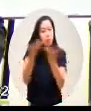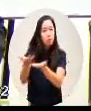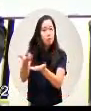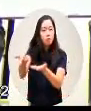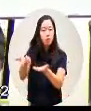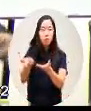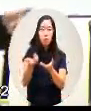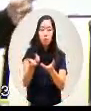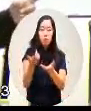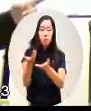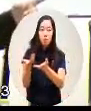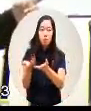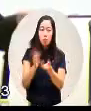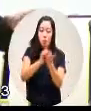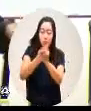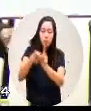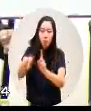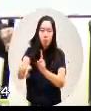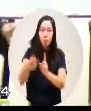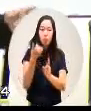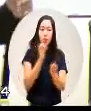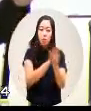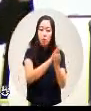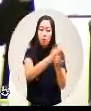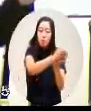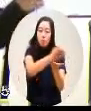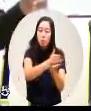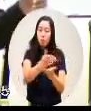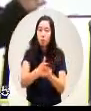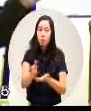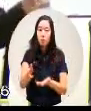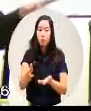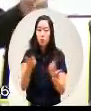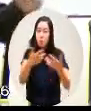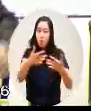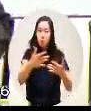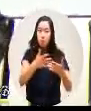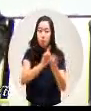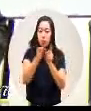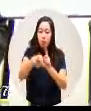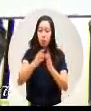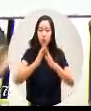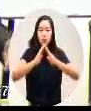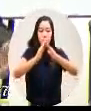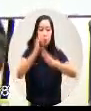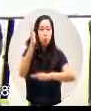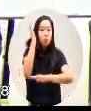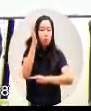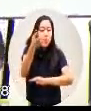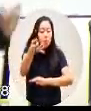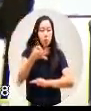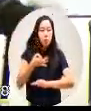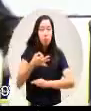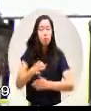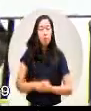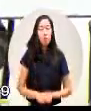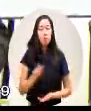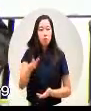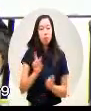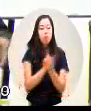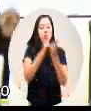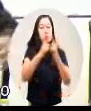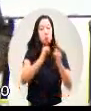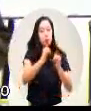容积移转，啊，那当个代管人的问题啊，变成起户的财产，这是也当讲对百姓